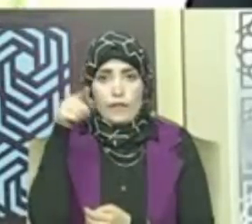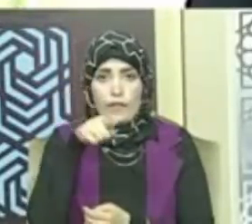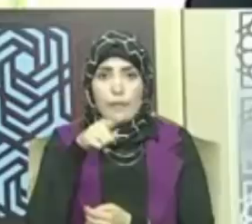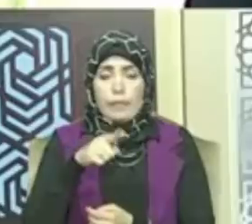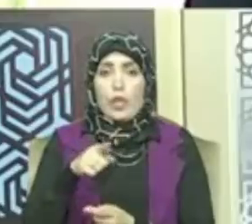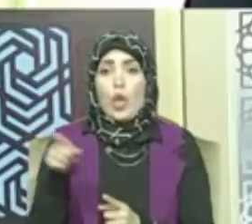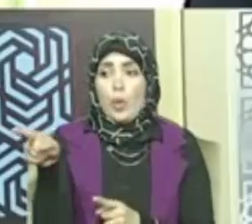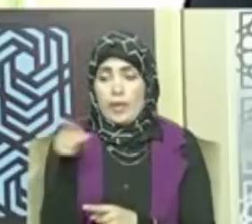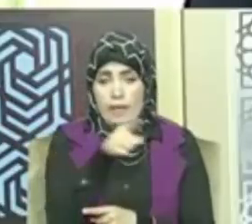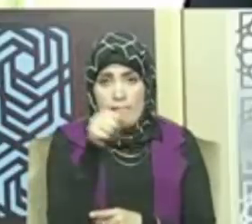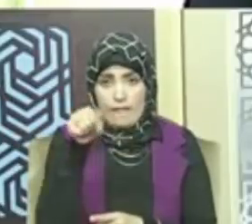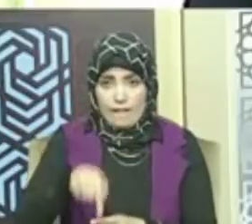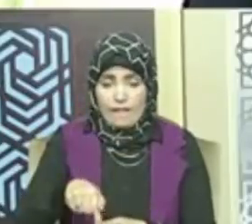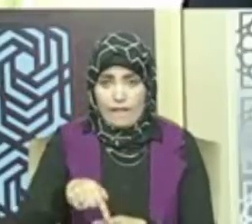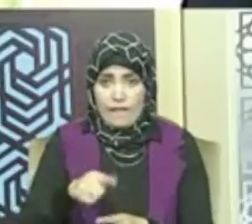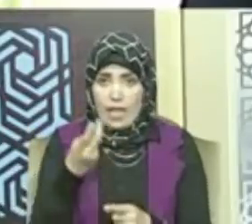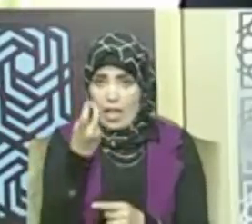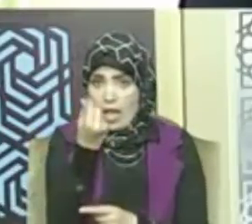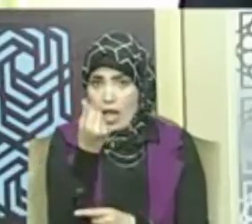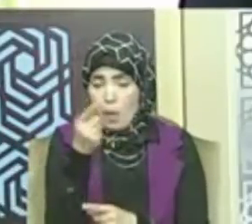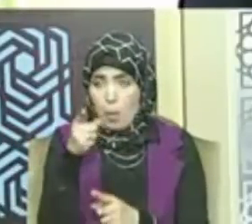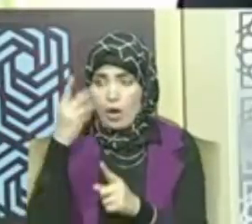والذين في أموالهم حق معلوم